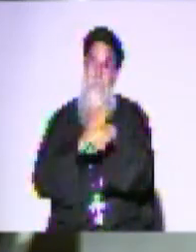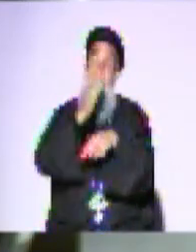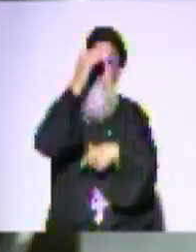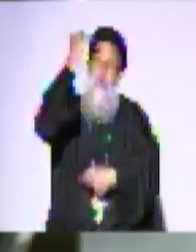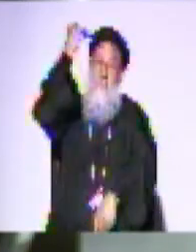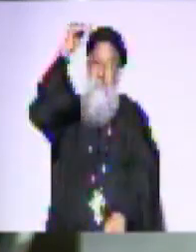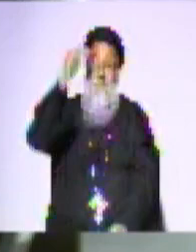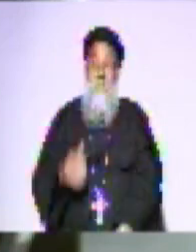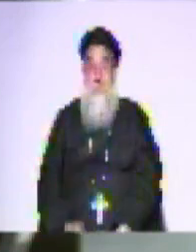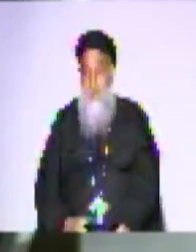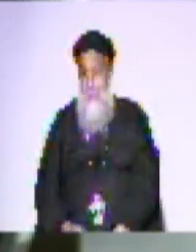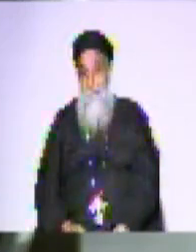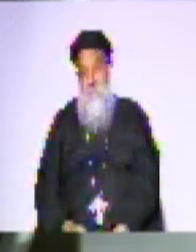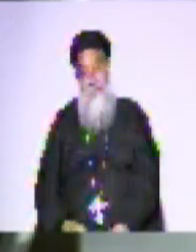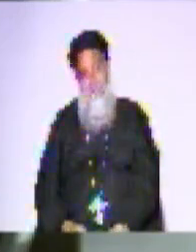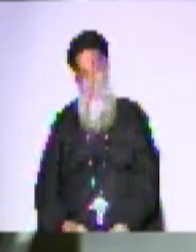ملكوتك.